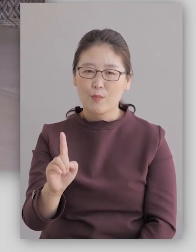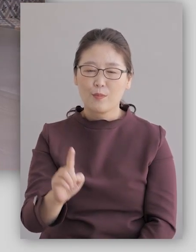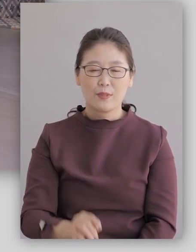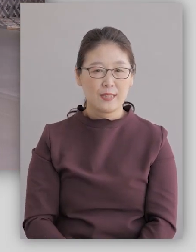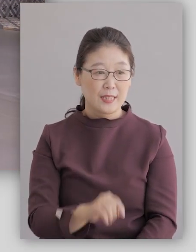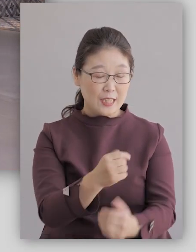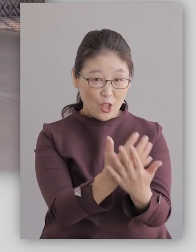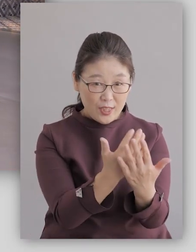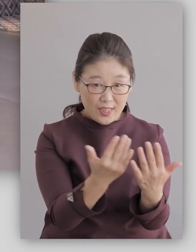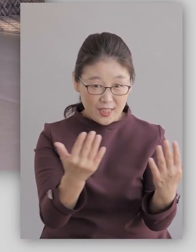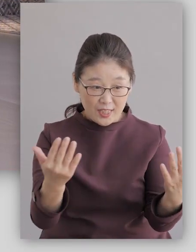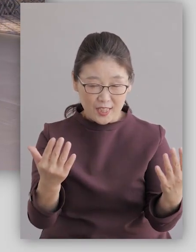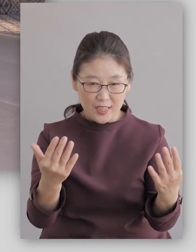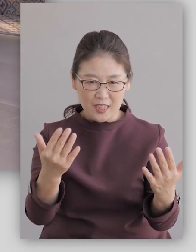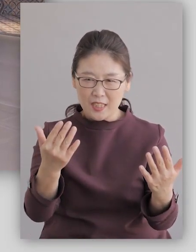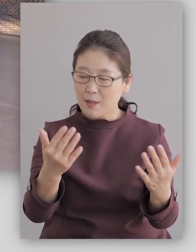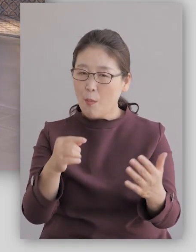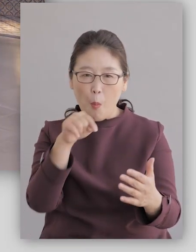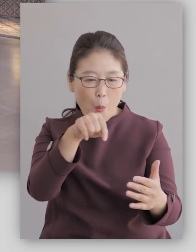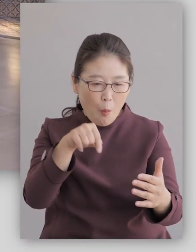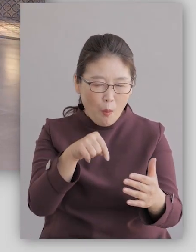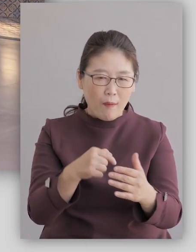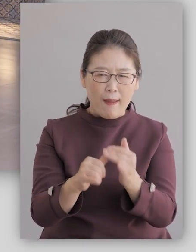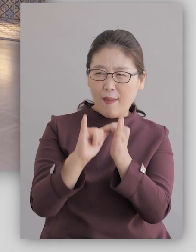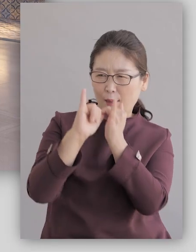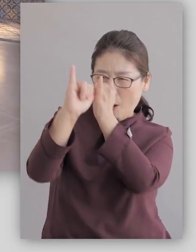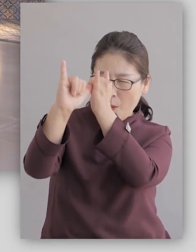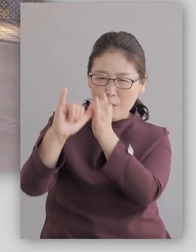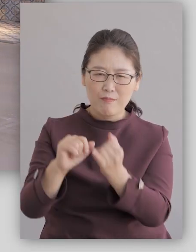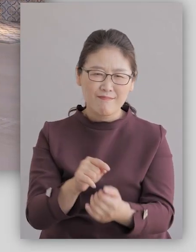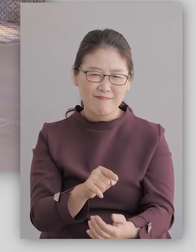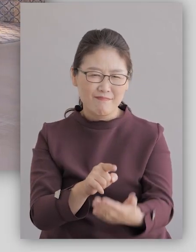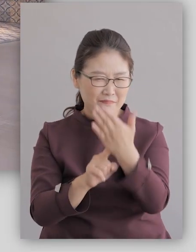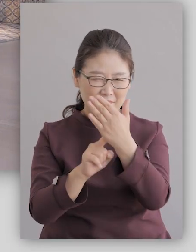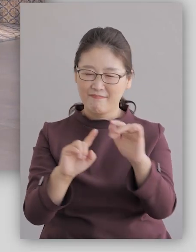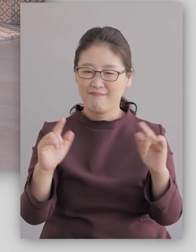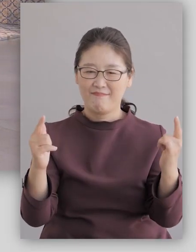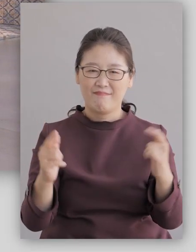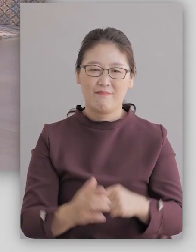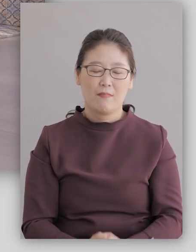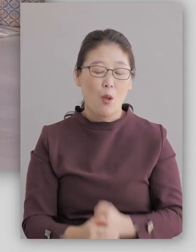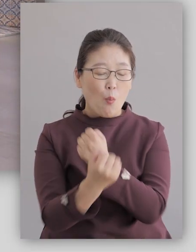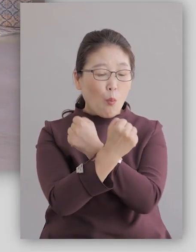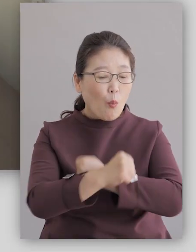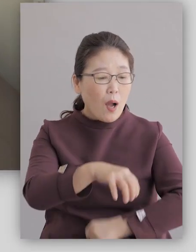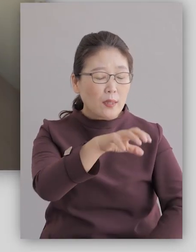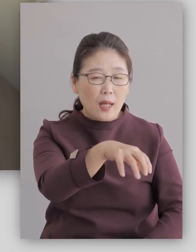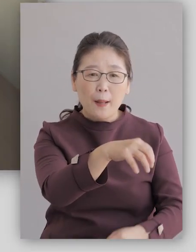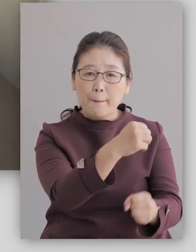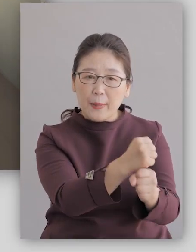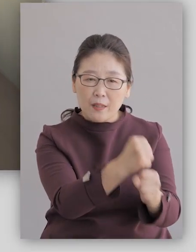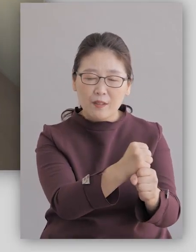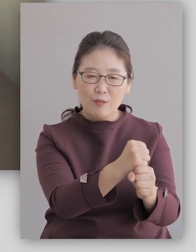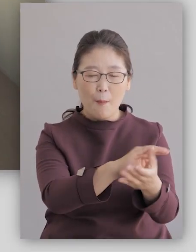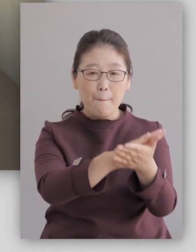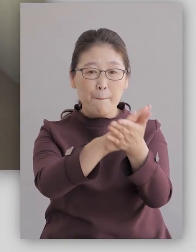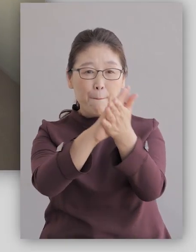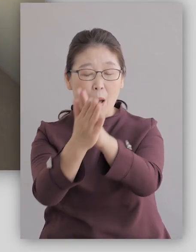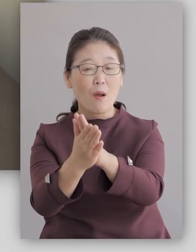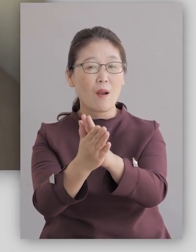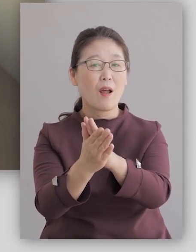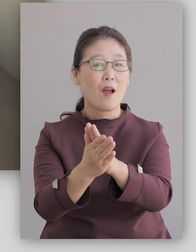이 전시에서 영웅이 등장하지 않는다는 점이지요. 우리의 광장을 이루어내고 변화를 이끈